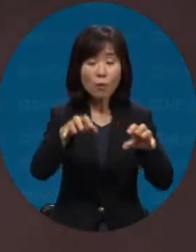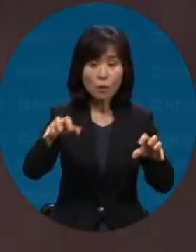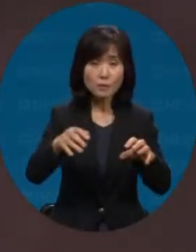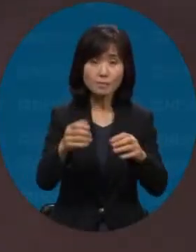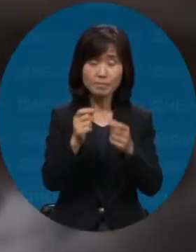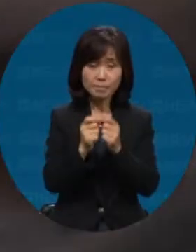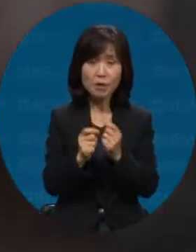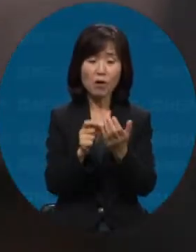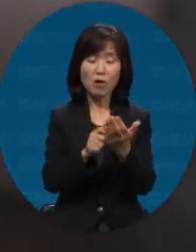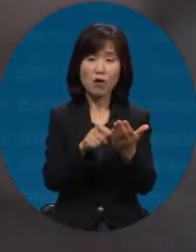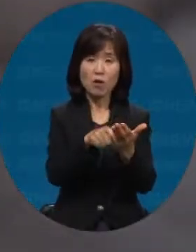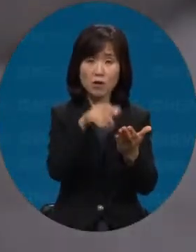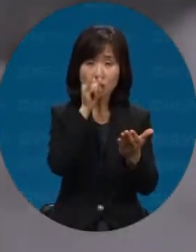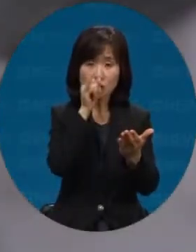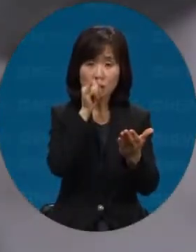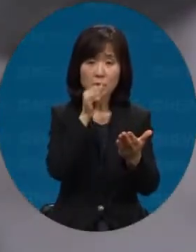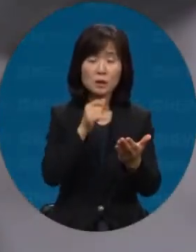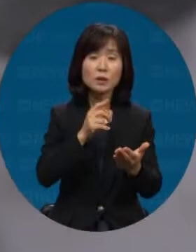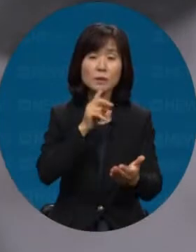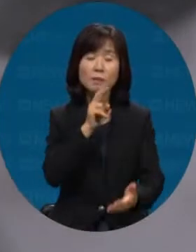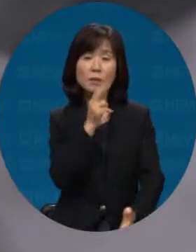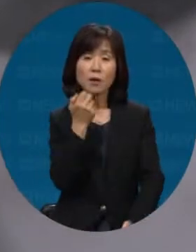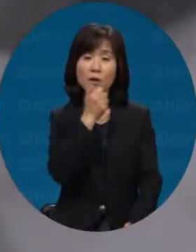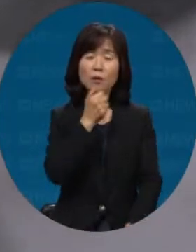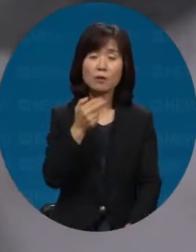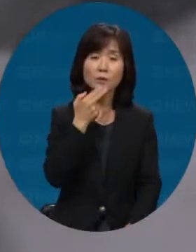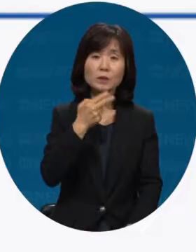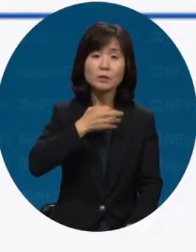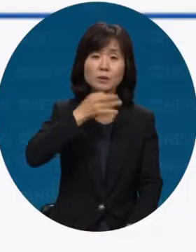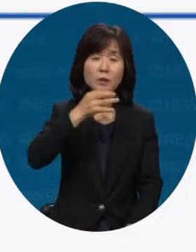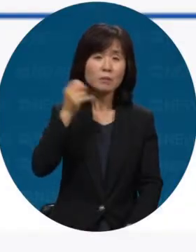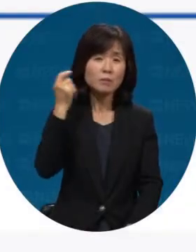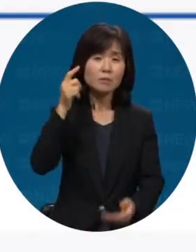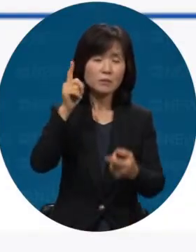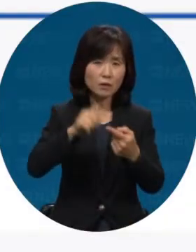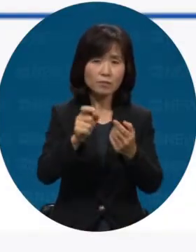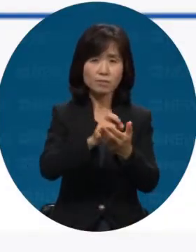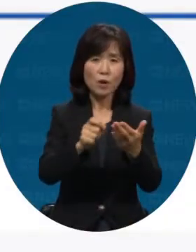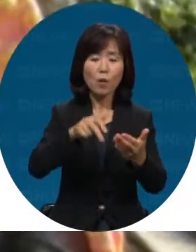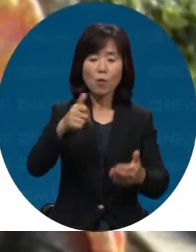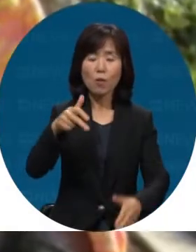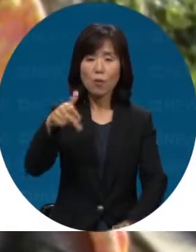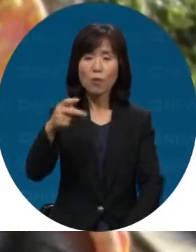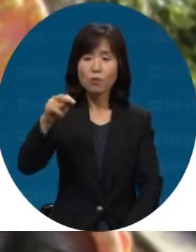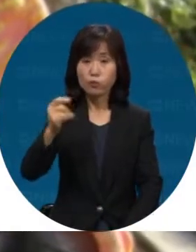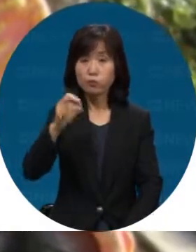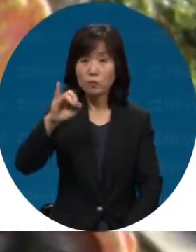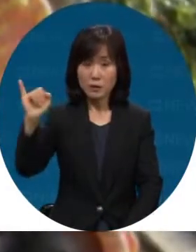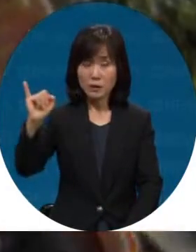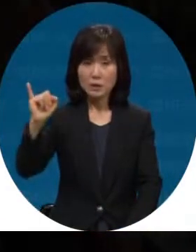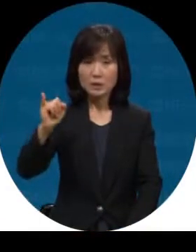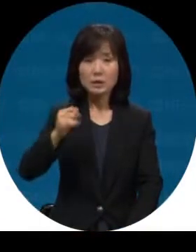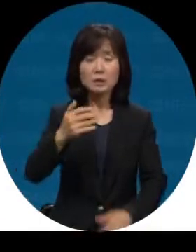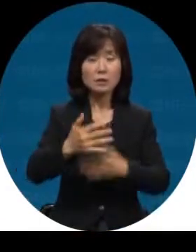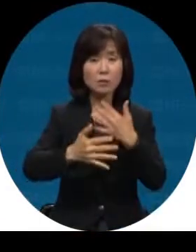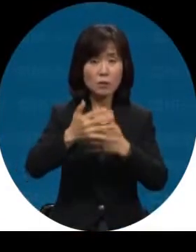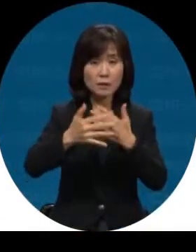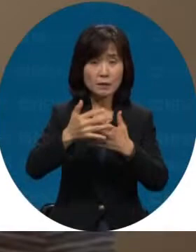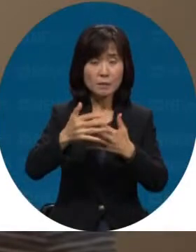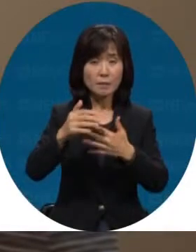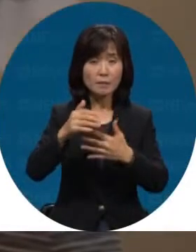통역도 없이 소리 나는 대로 적힌 이름, 코코순이. 영화는 한 피해자의 잘못 기록된 이름을 실마리